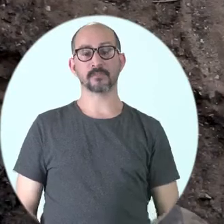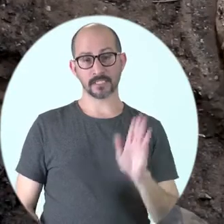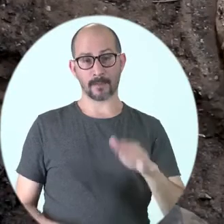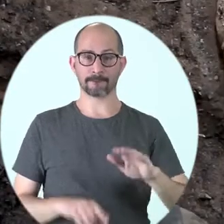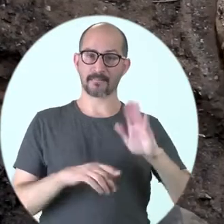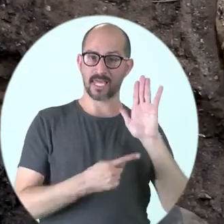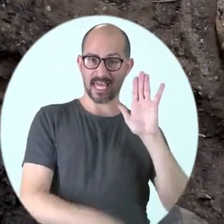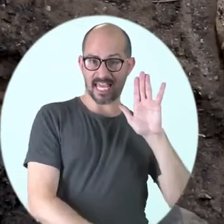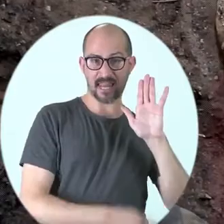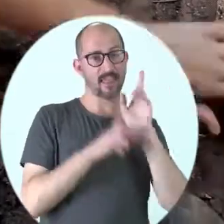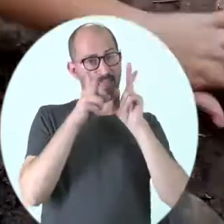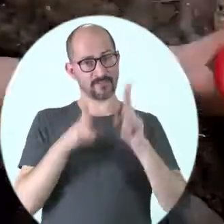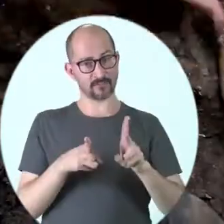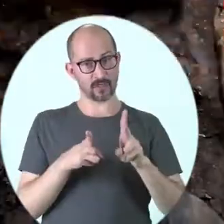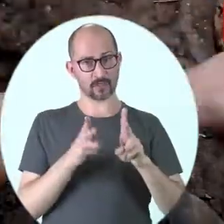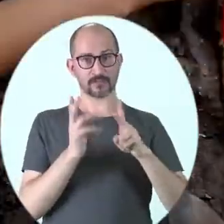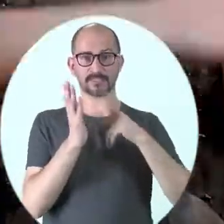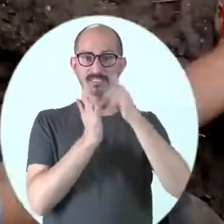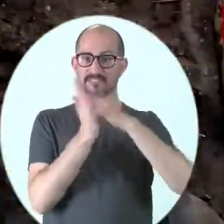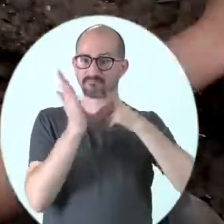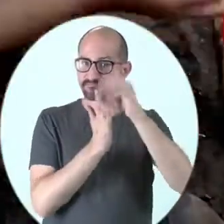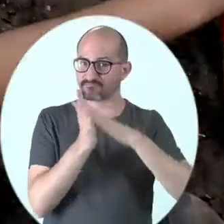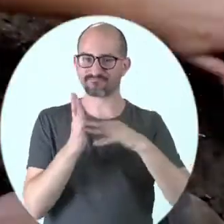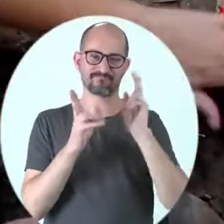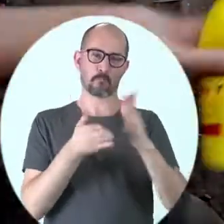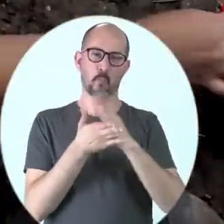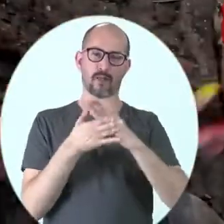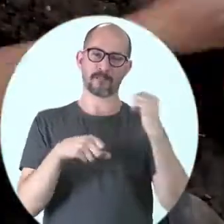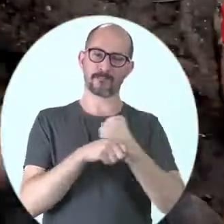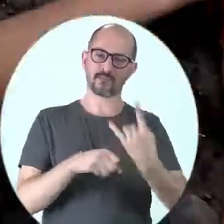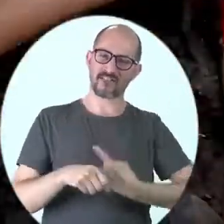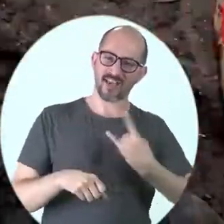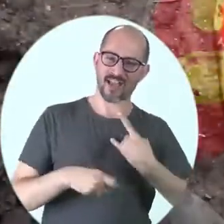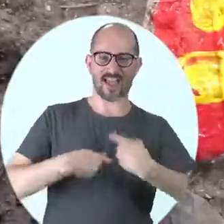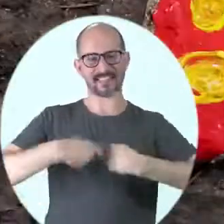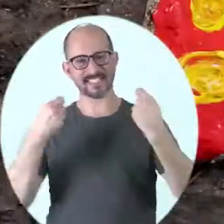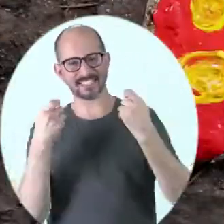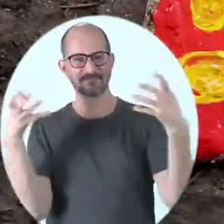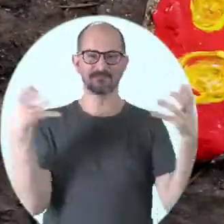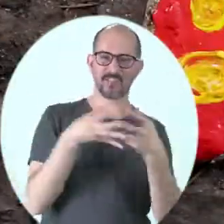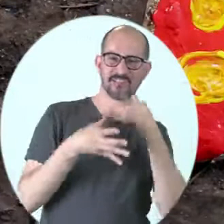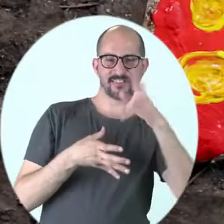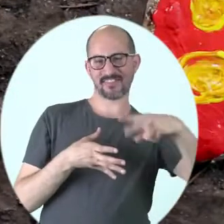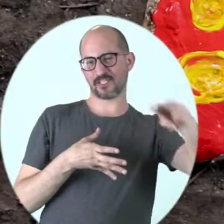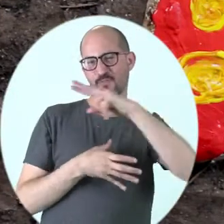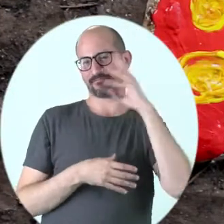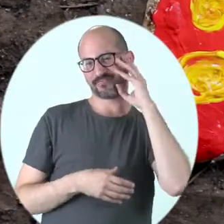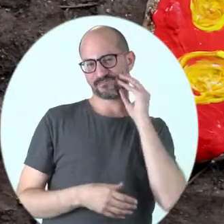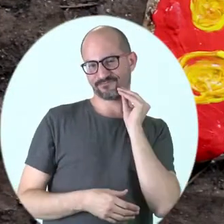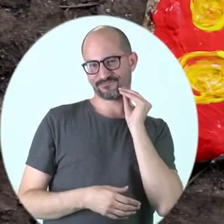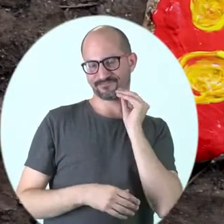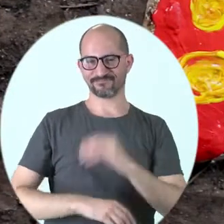ניתן גם להכין טביעת רגל. כעת אתם מוכנים לפעילות חווייתית עם החניכים בשבט או בטיול.